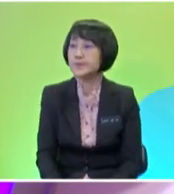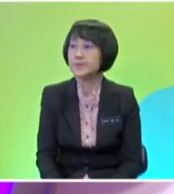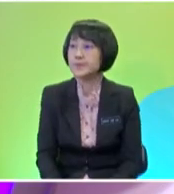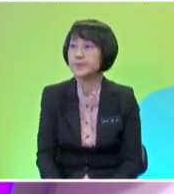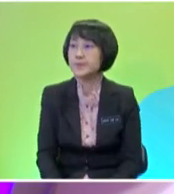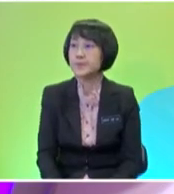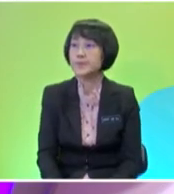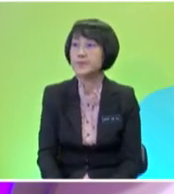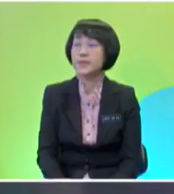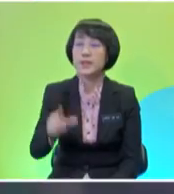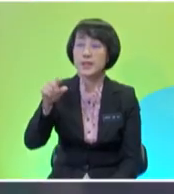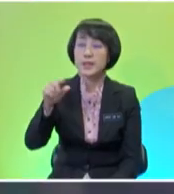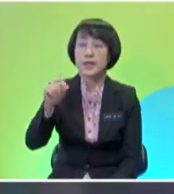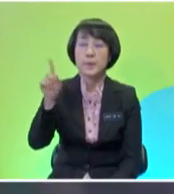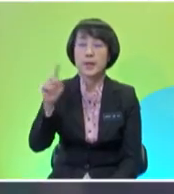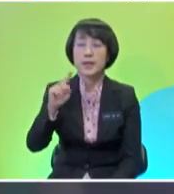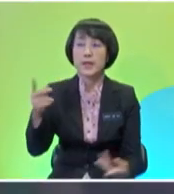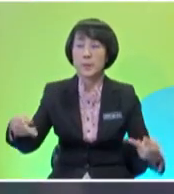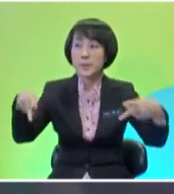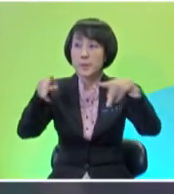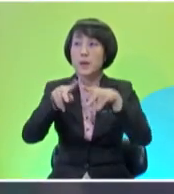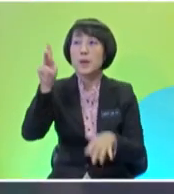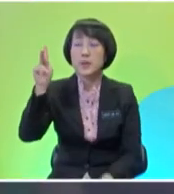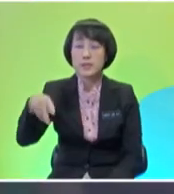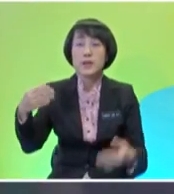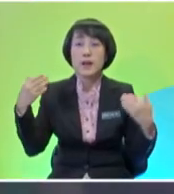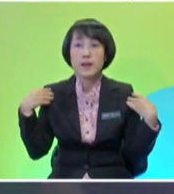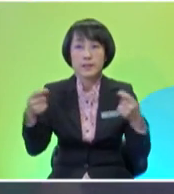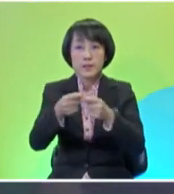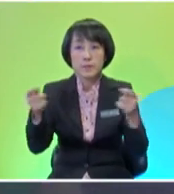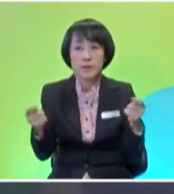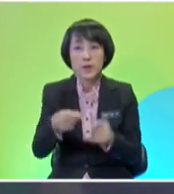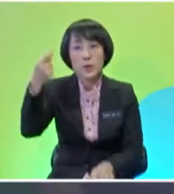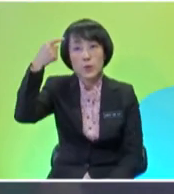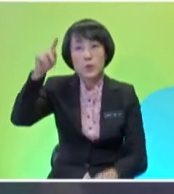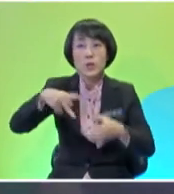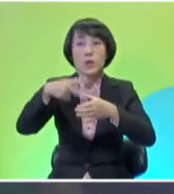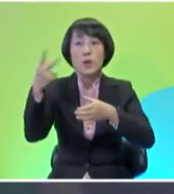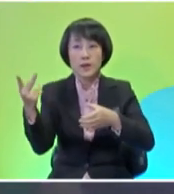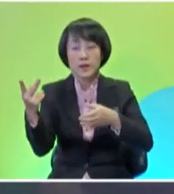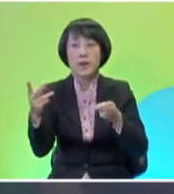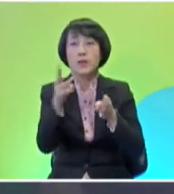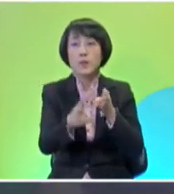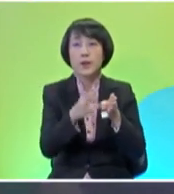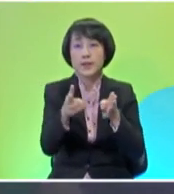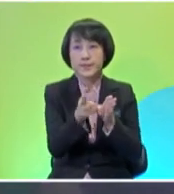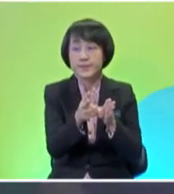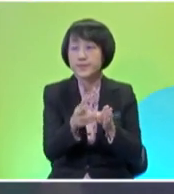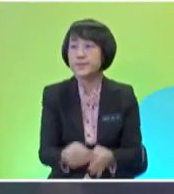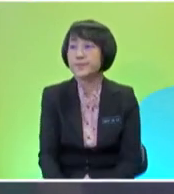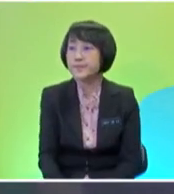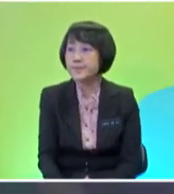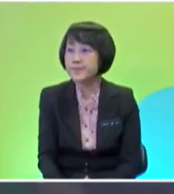mana perlu sahaja dulu. Pastikan ada ruang untuk kita buat wayar nanti. Okey. Baik, sekarang ni kita cuba